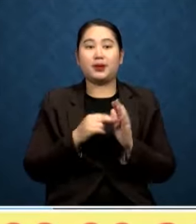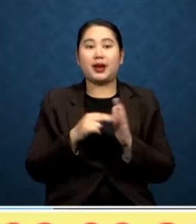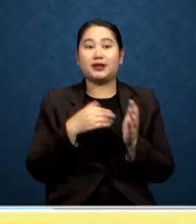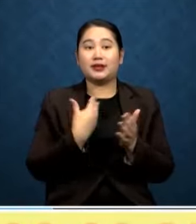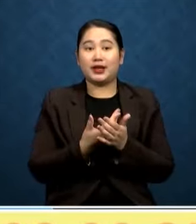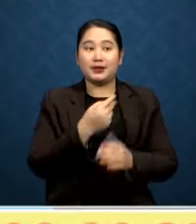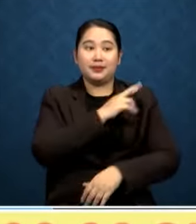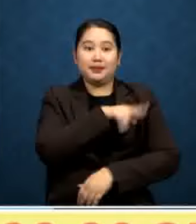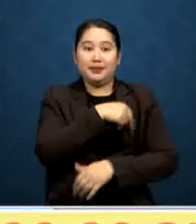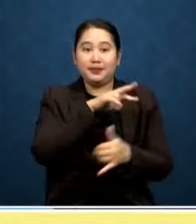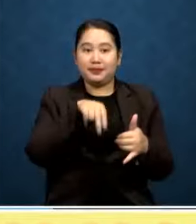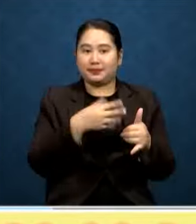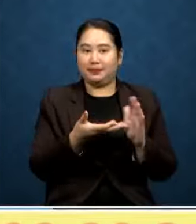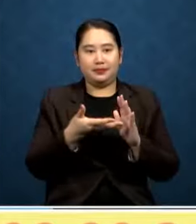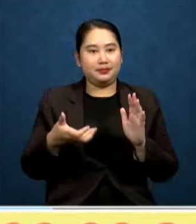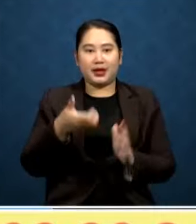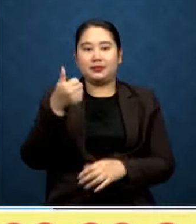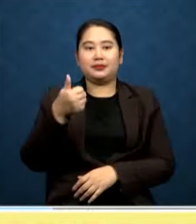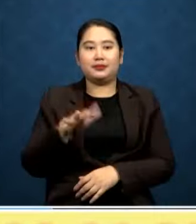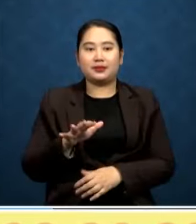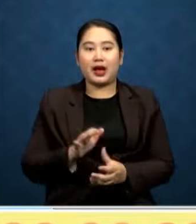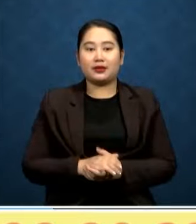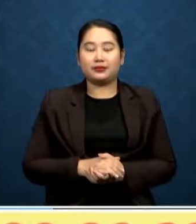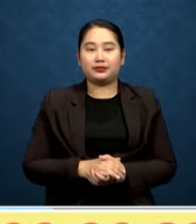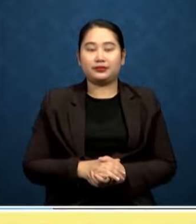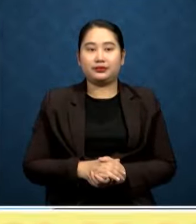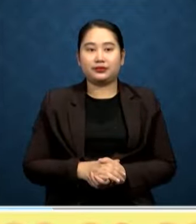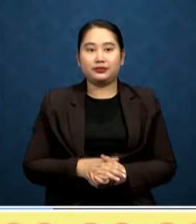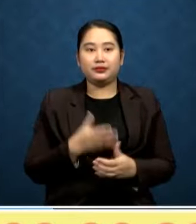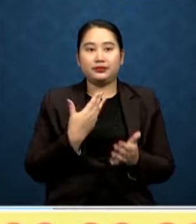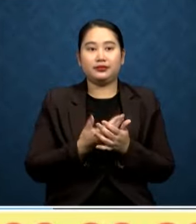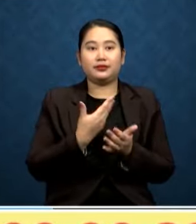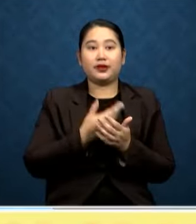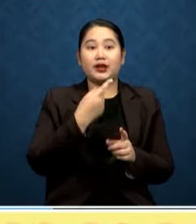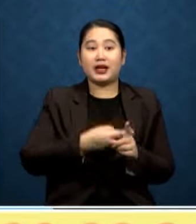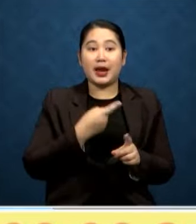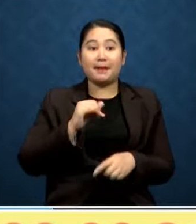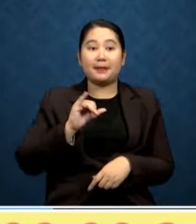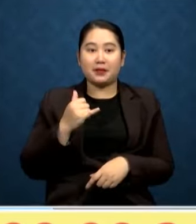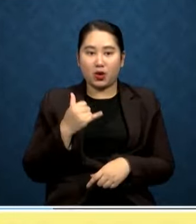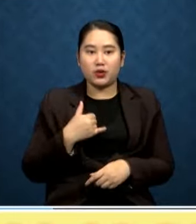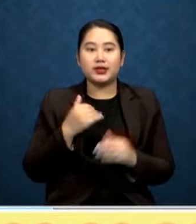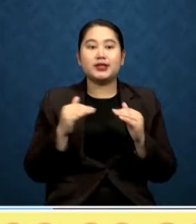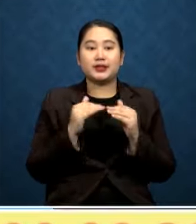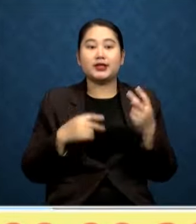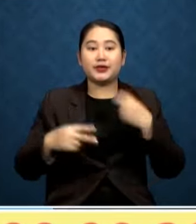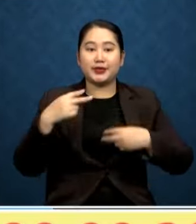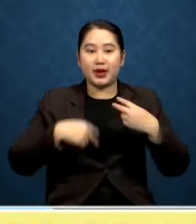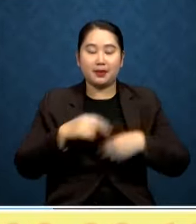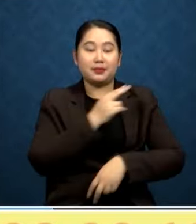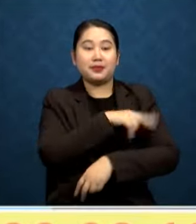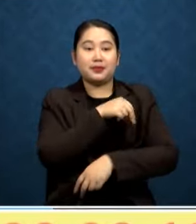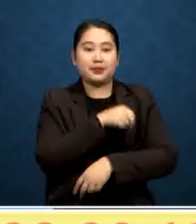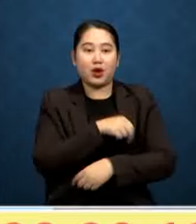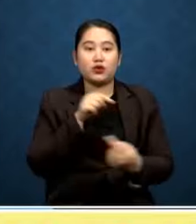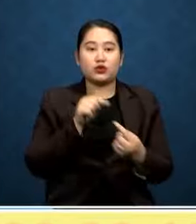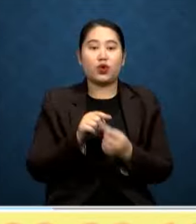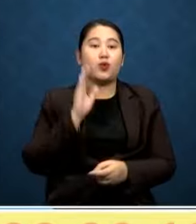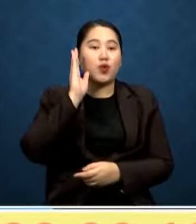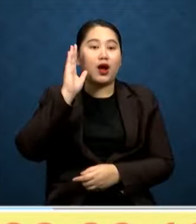รักษาพยาบาลไม่ได้ผู้รับบำเน็จรายเดือนบางคนไปใช้สิทธิ์ค่ารักษาพยาบาลจากสามี